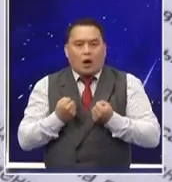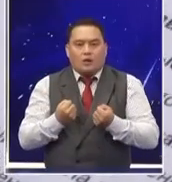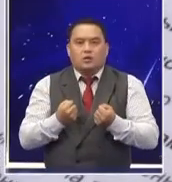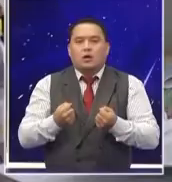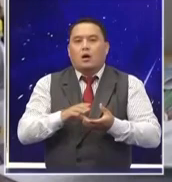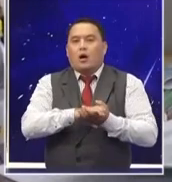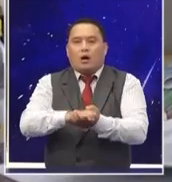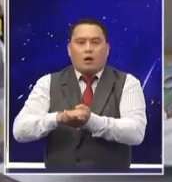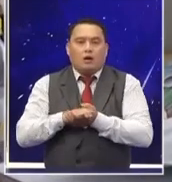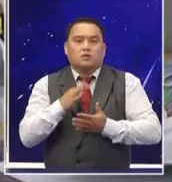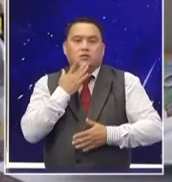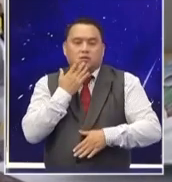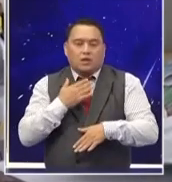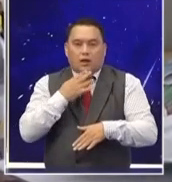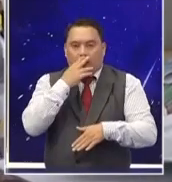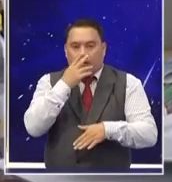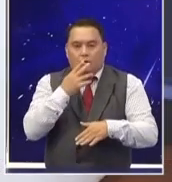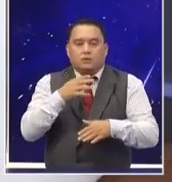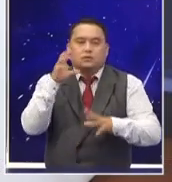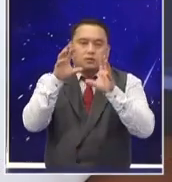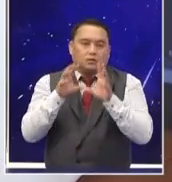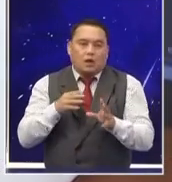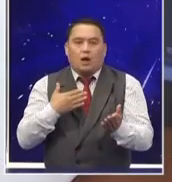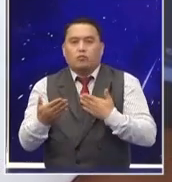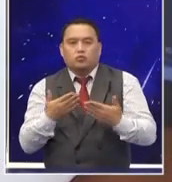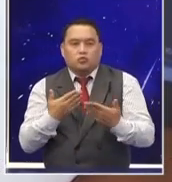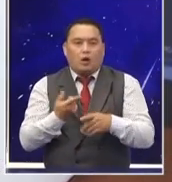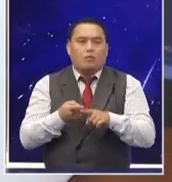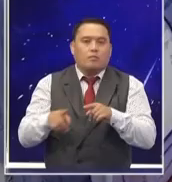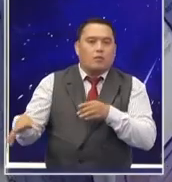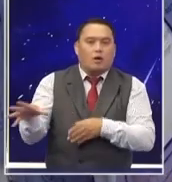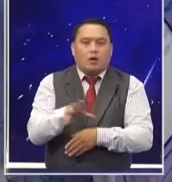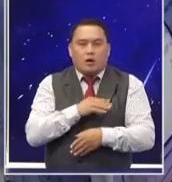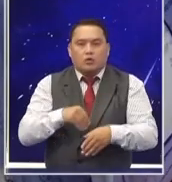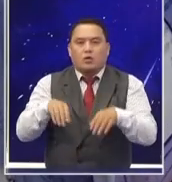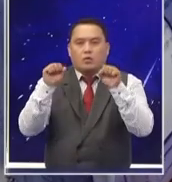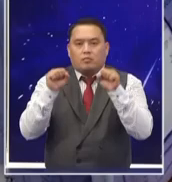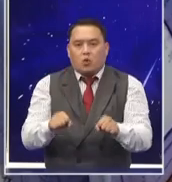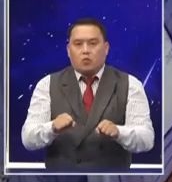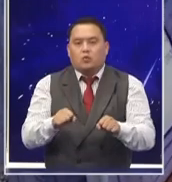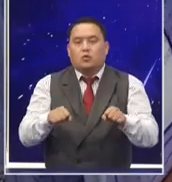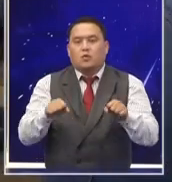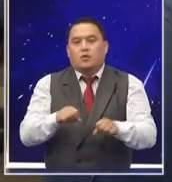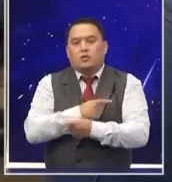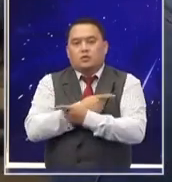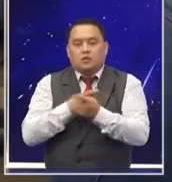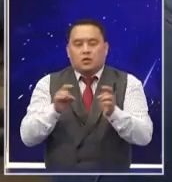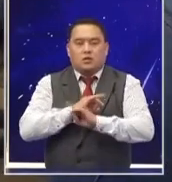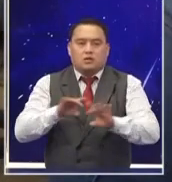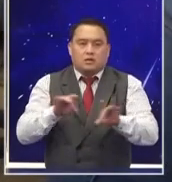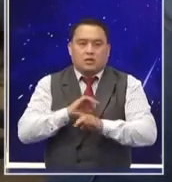этносаралық қатынастар мен саяси негізінде заң талқыланды. Барша халыққа ортақ тең құқық пен мүмкіндік жайы